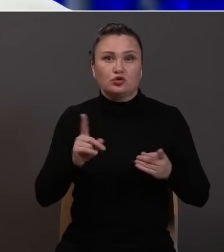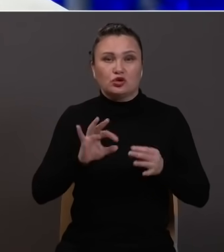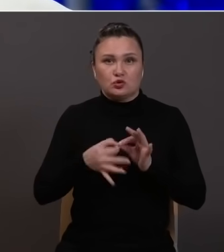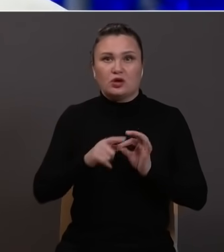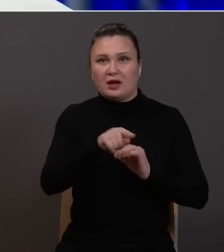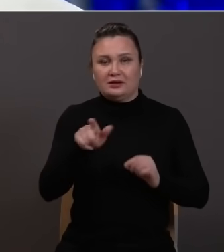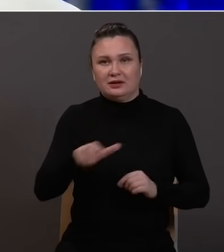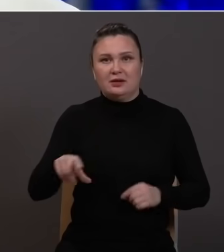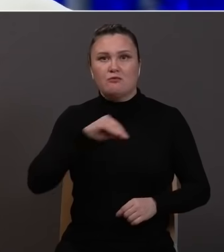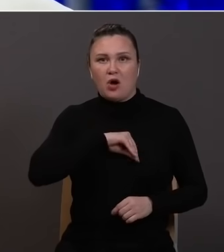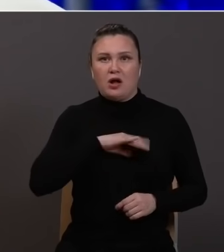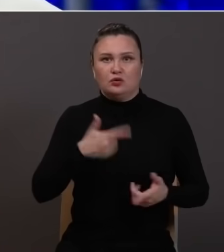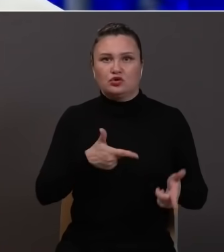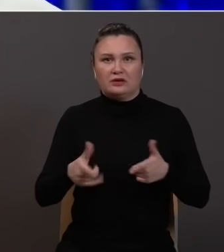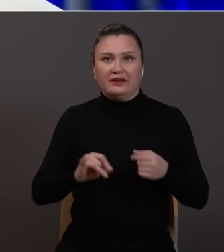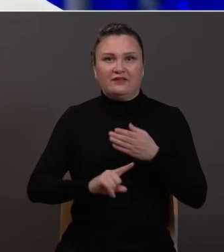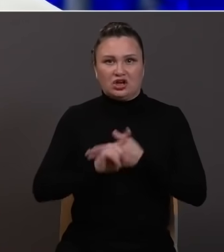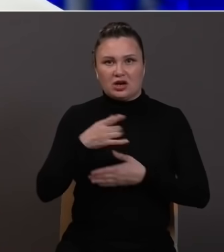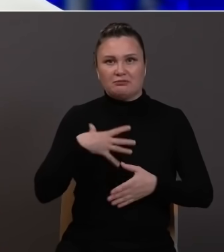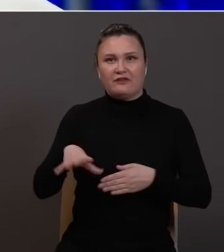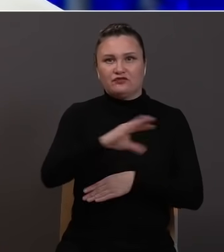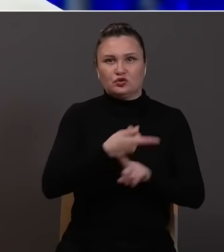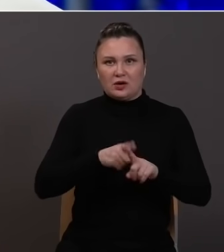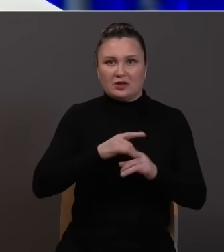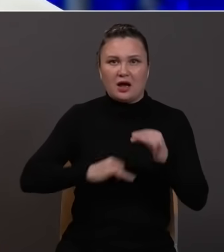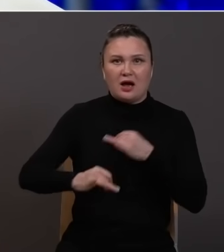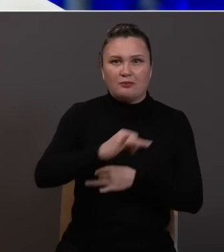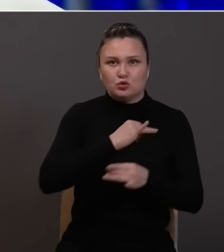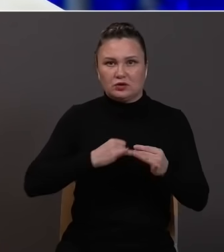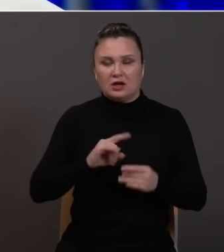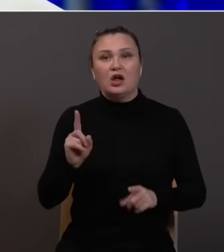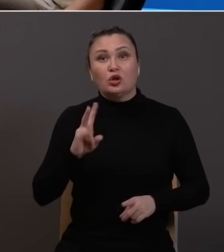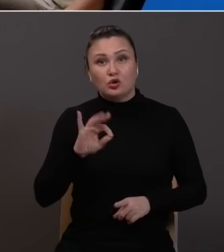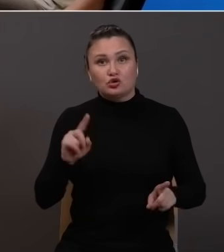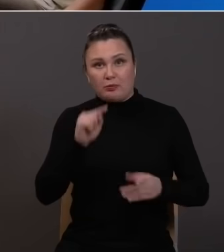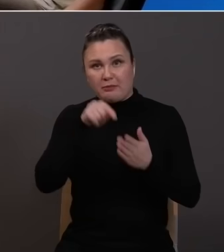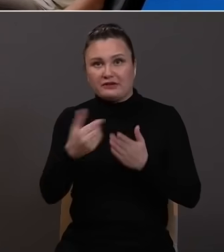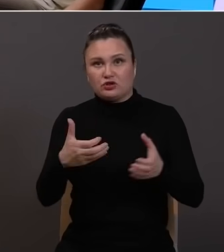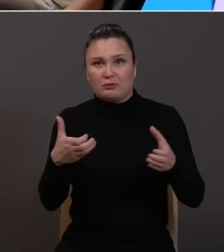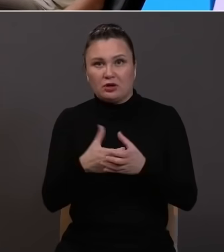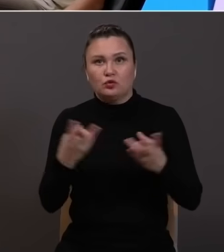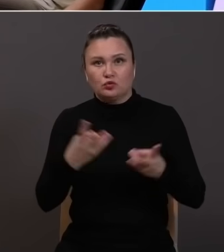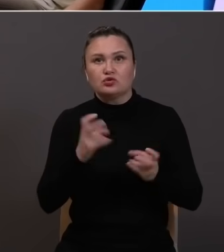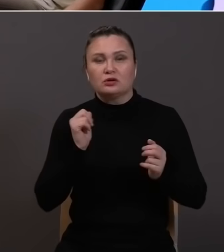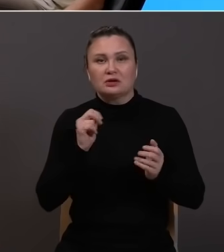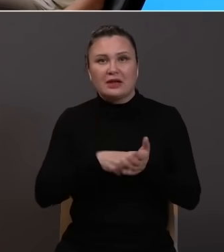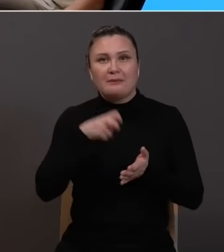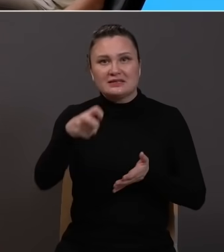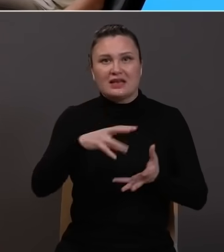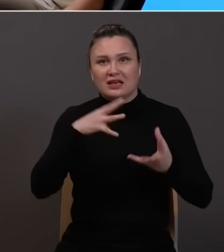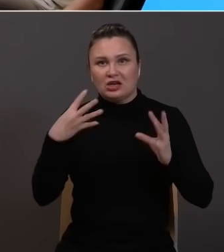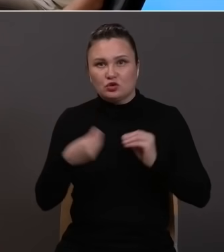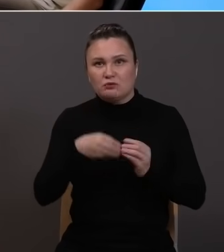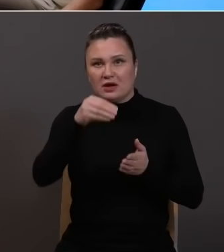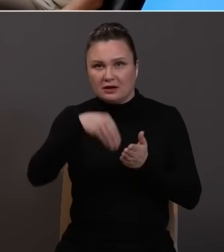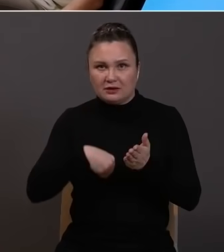готовы морально. И на берегу мы с ними это все обсудили. Но чтобы попасть к вам в команду, нужно как минимум написать резюме, отправить